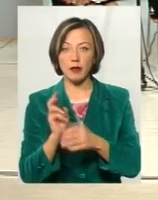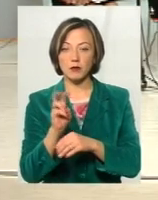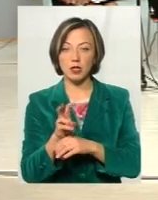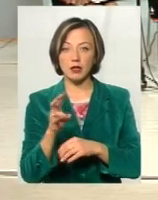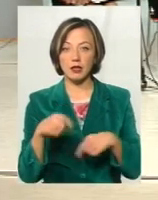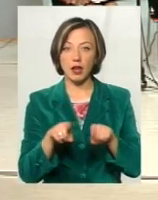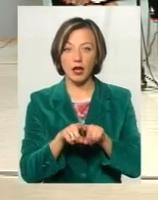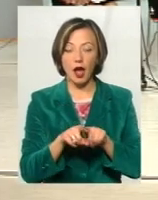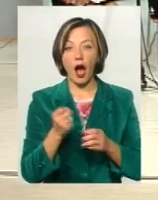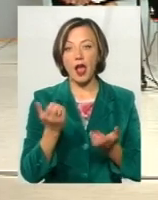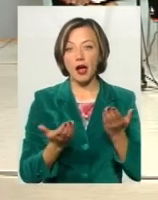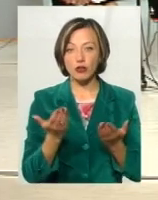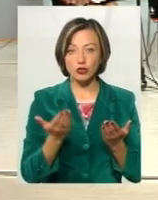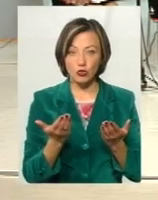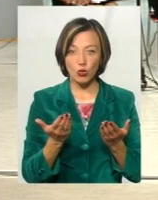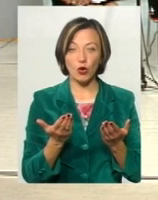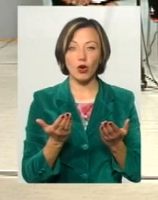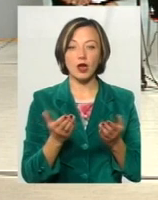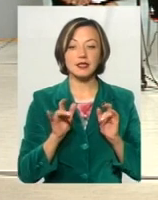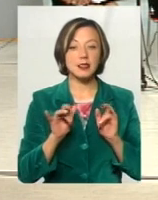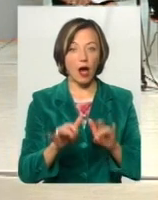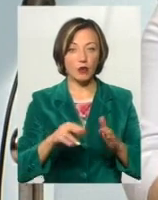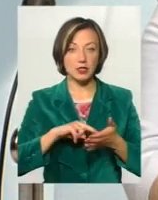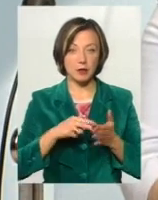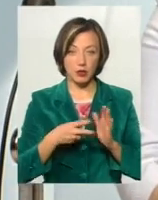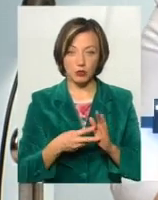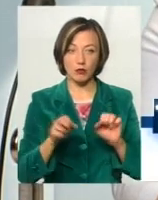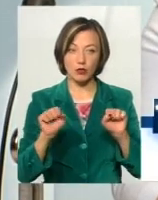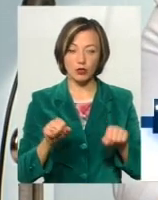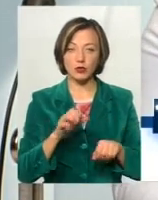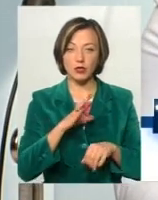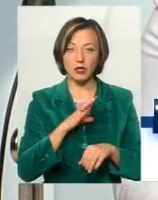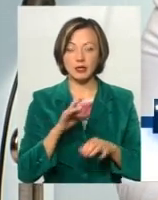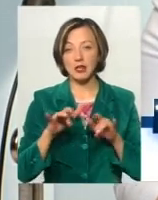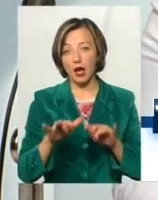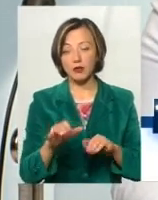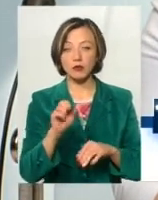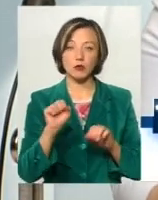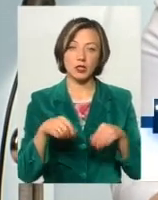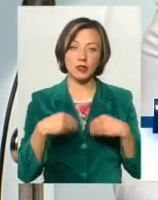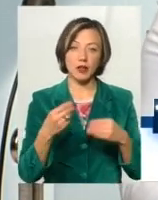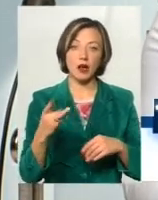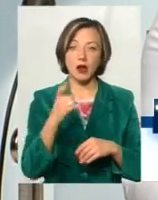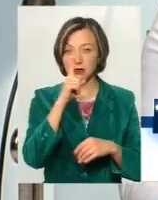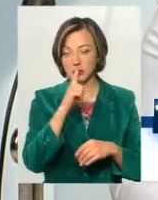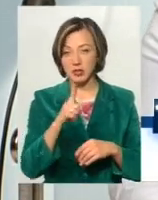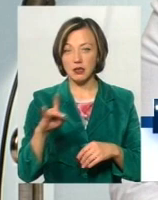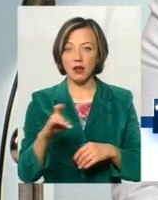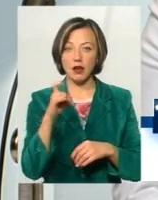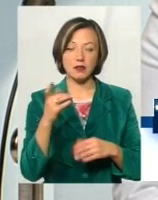на такі, а якщо ще є і заходи, що це заплановані, це може бути і захід, але захід може даватися там раз в місяць,